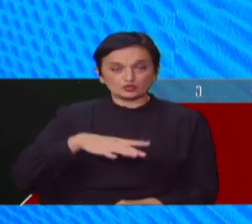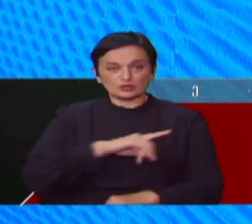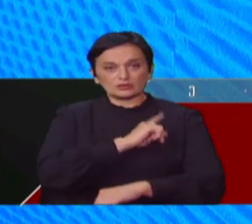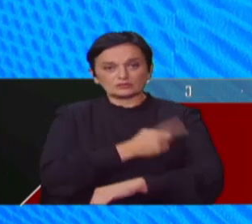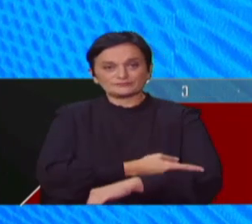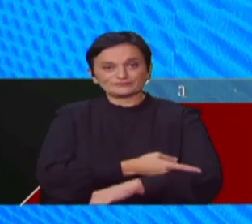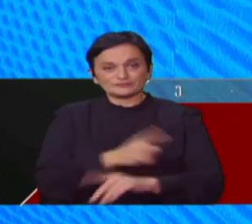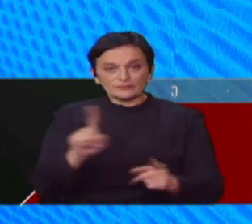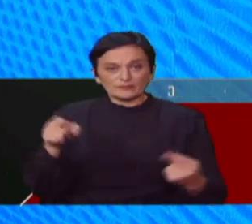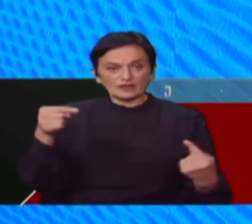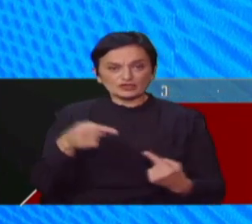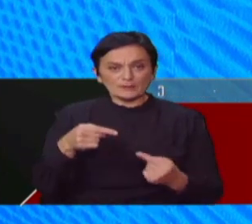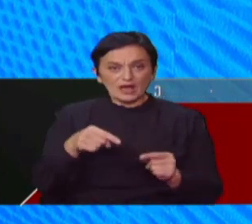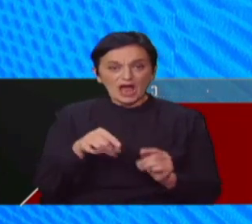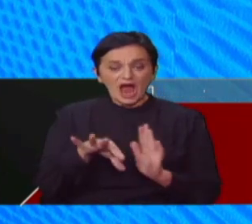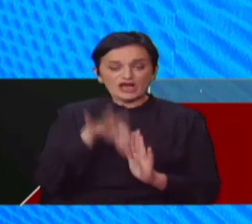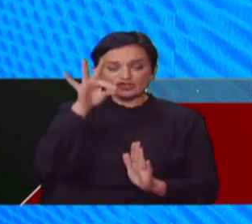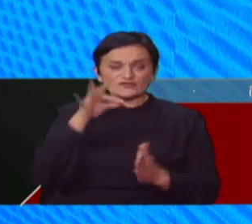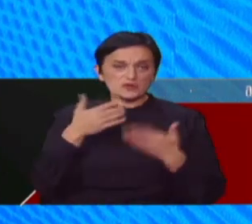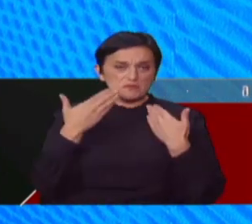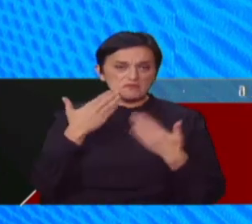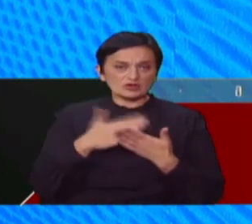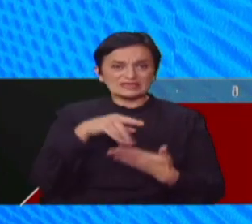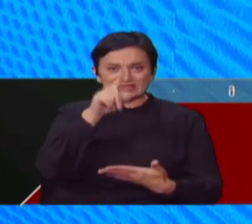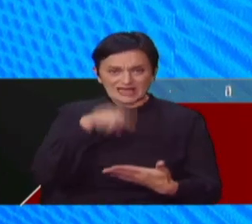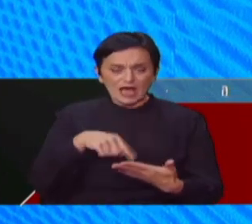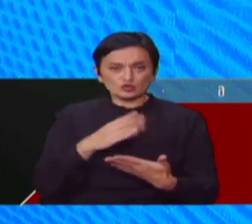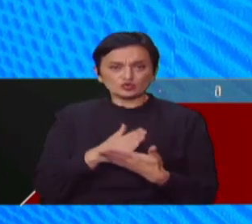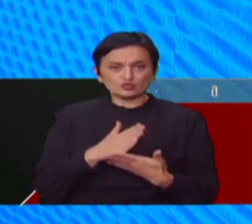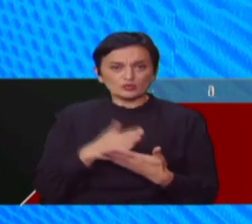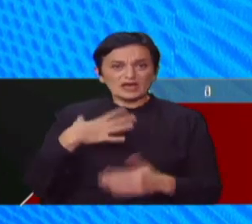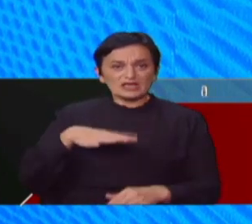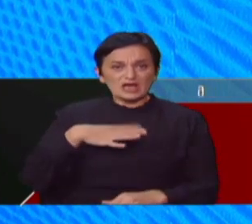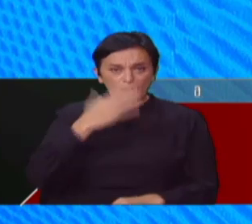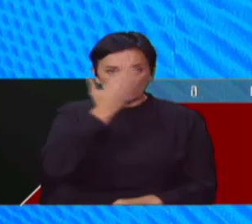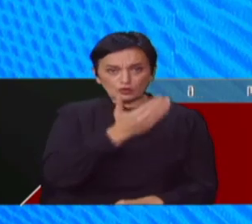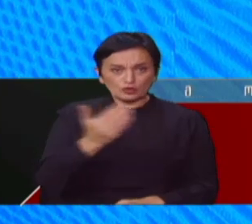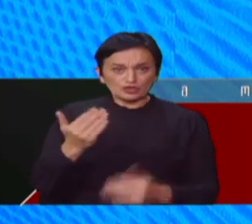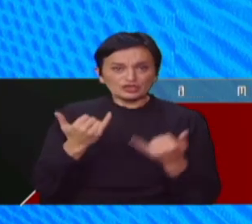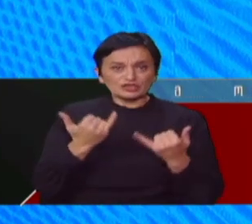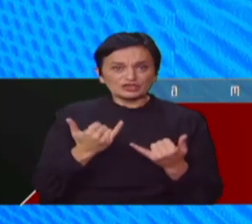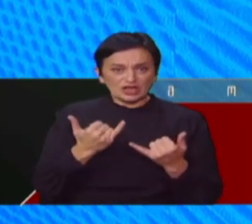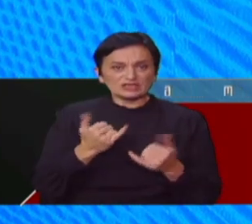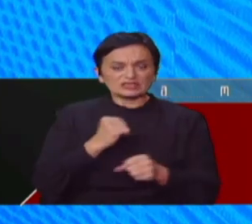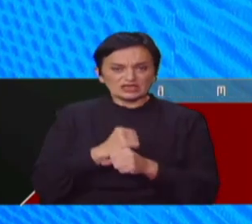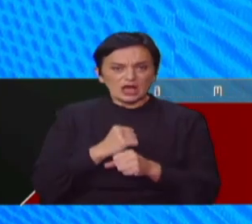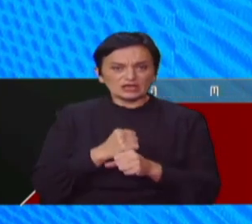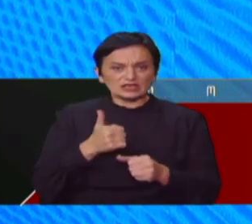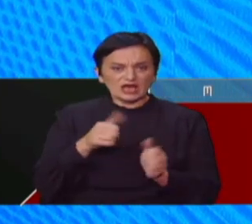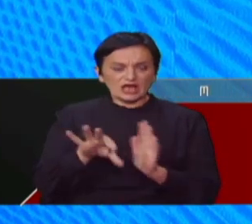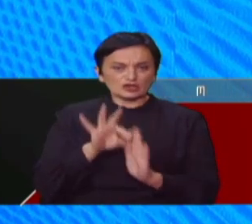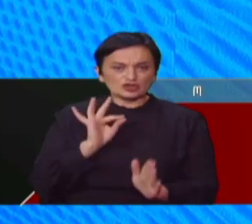ძალა. შესაბამისად, არჩევანი მარტივია და მე დარწმუნებული ვარ, რომ ქართველი ხალხი დღეს კიდევ ერთხელ გააკეთებს ძალიან კაფე